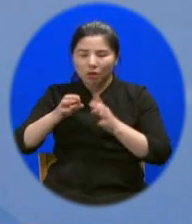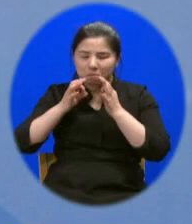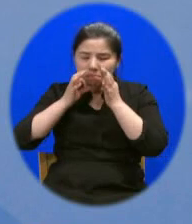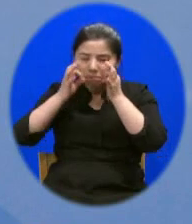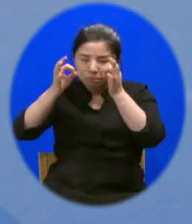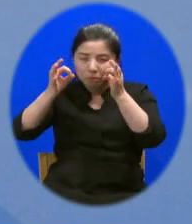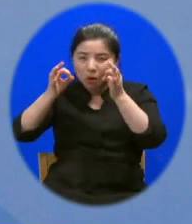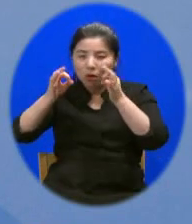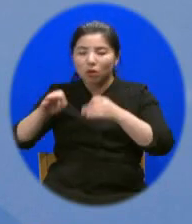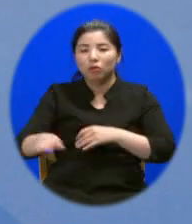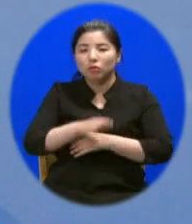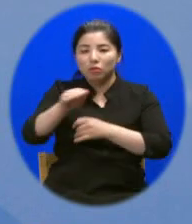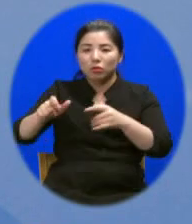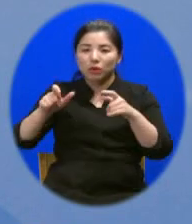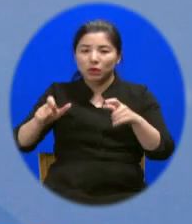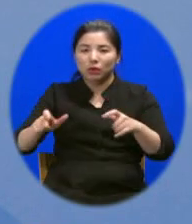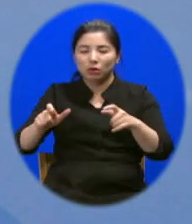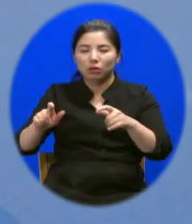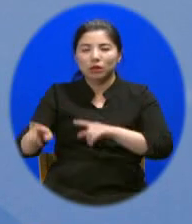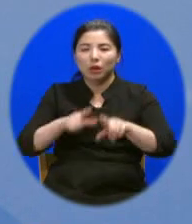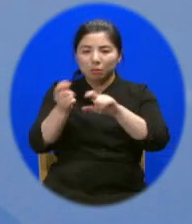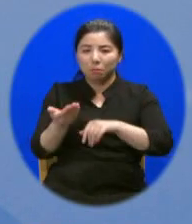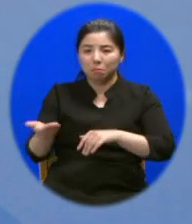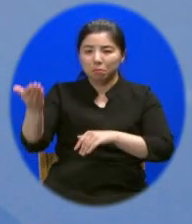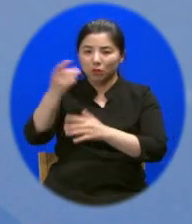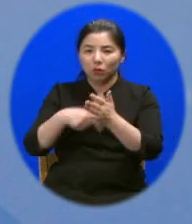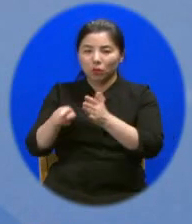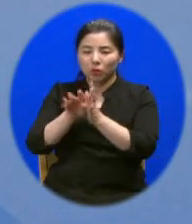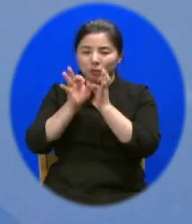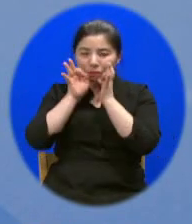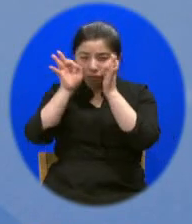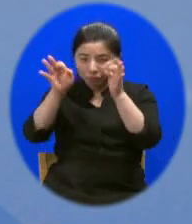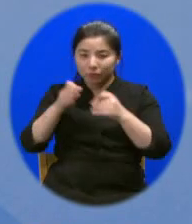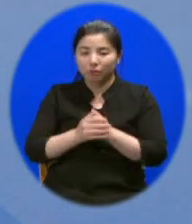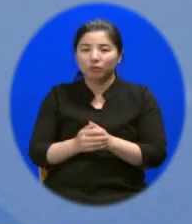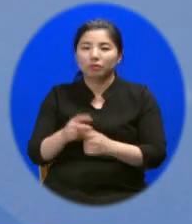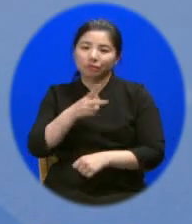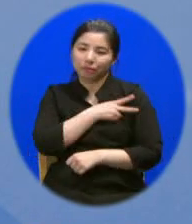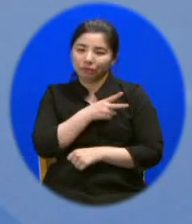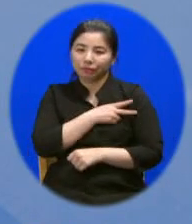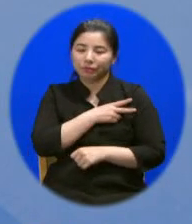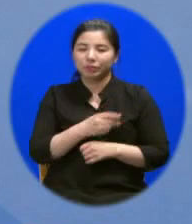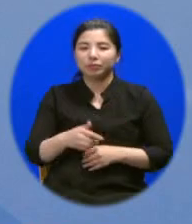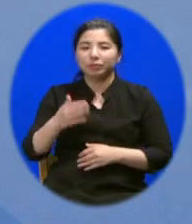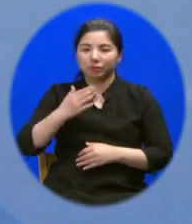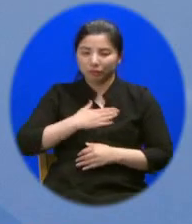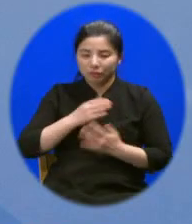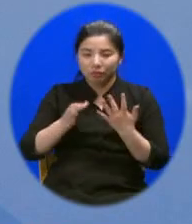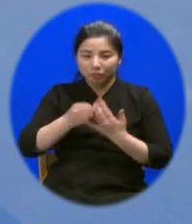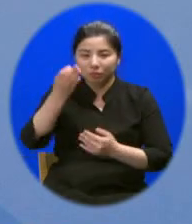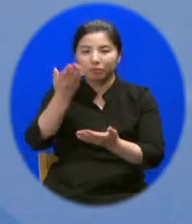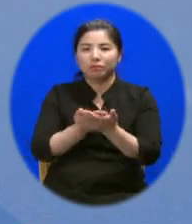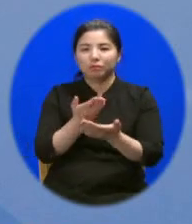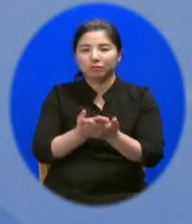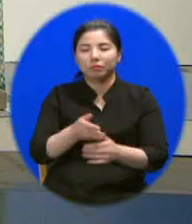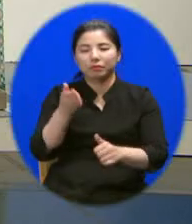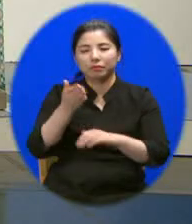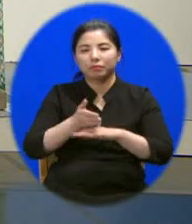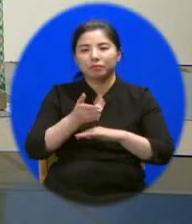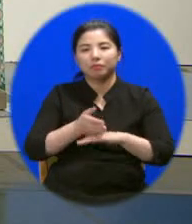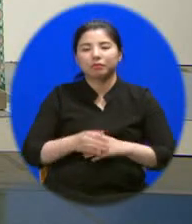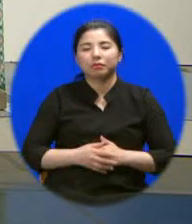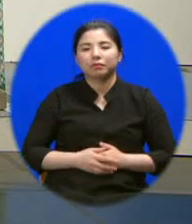힘을 다해서 우리 지역의 삶의 질을 높이는데 최선을 다하겠습니다 기호 2번 경대수 를 선택해 주십시오